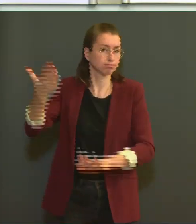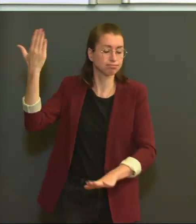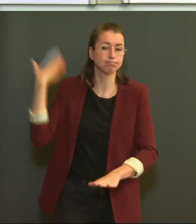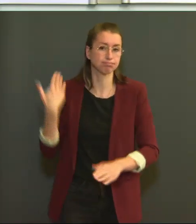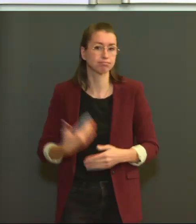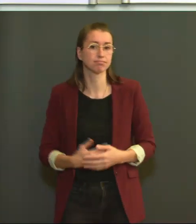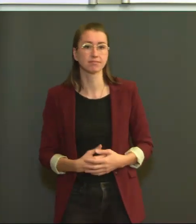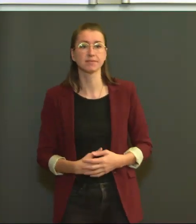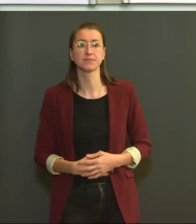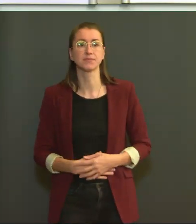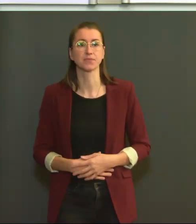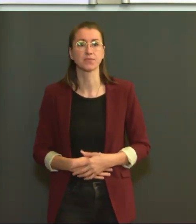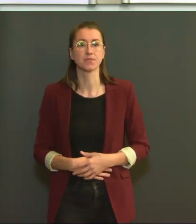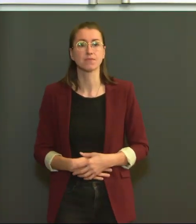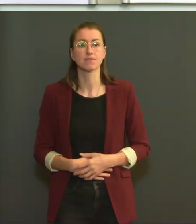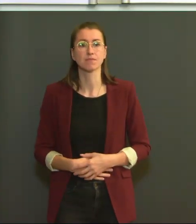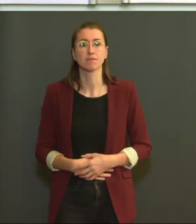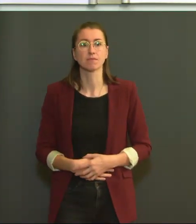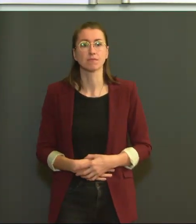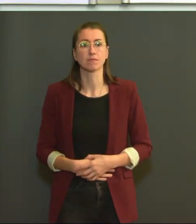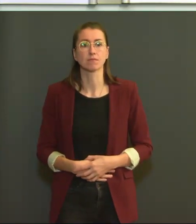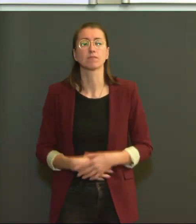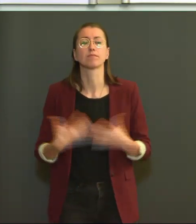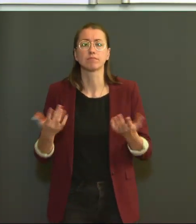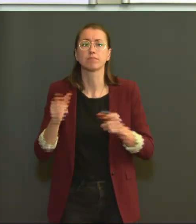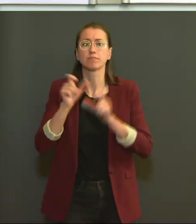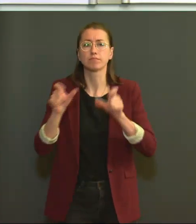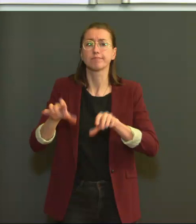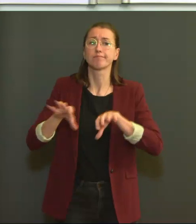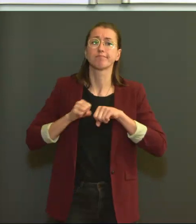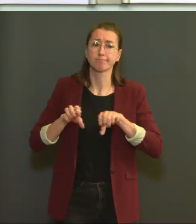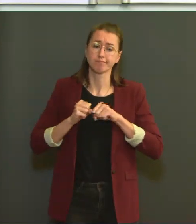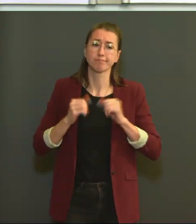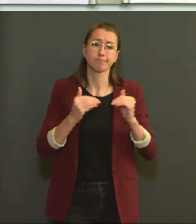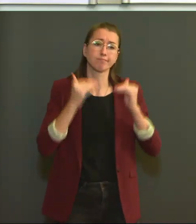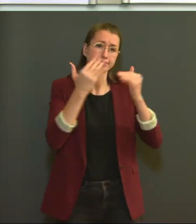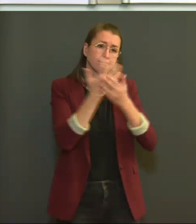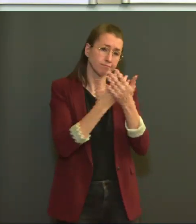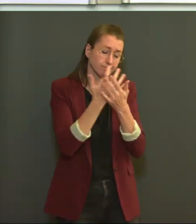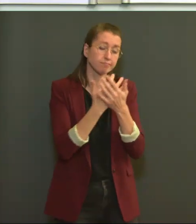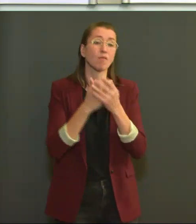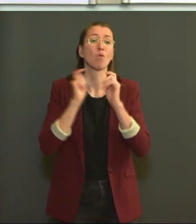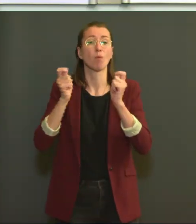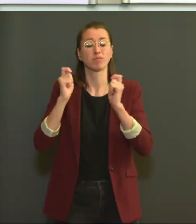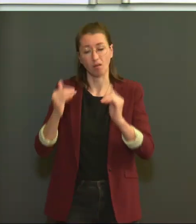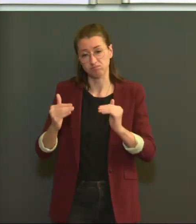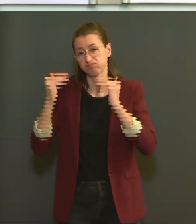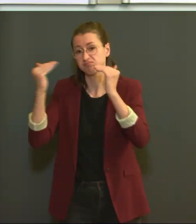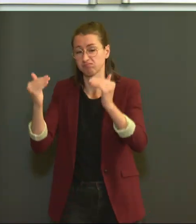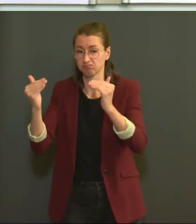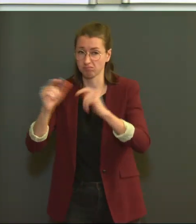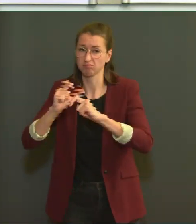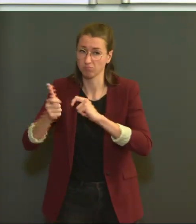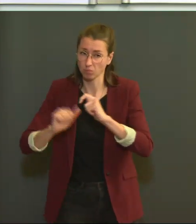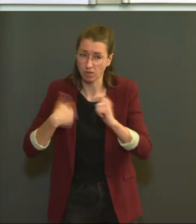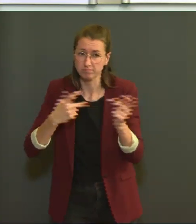l'augmentation des nouvelles admissions à l'hôpital semble avoir lieu dans presque toutes les régions,